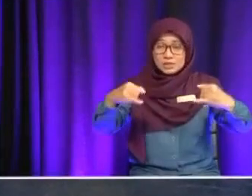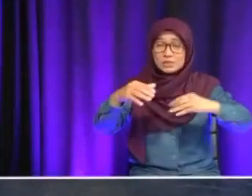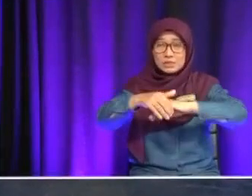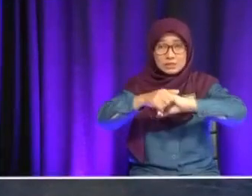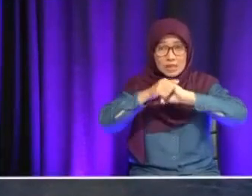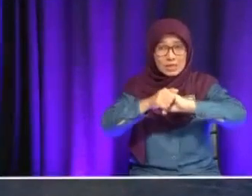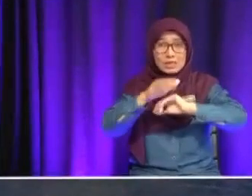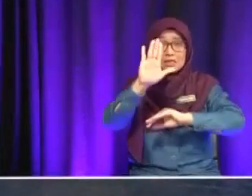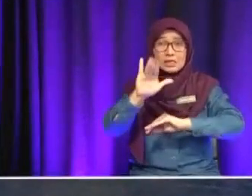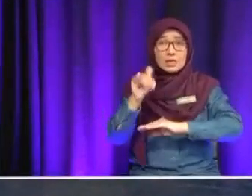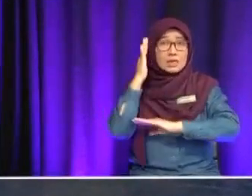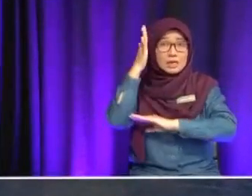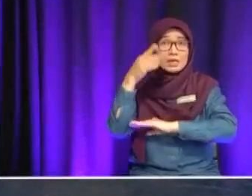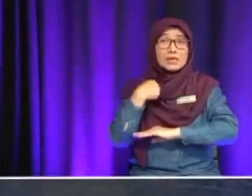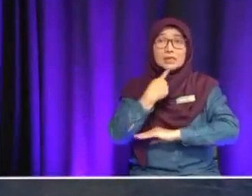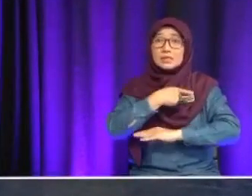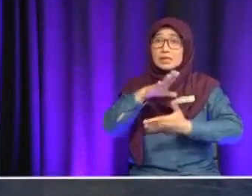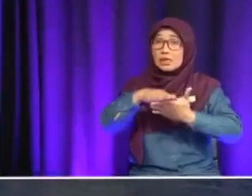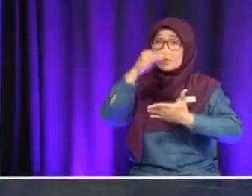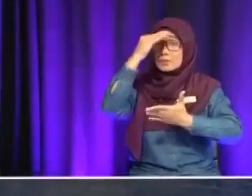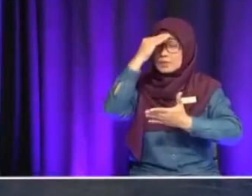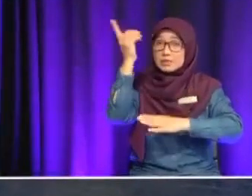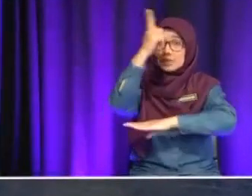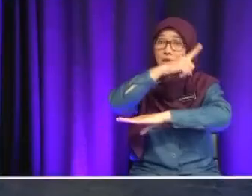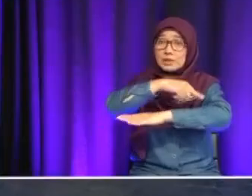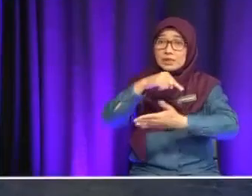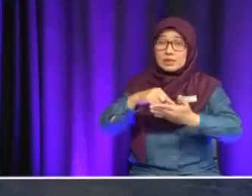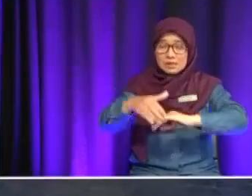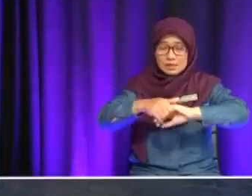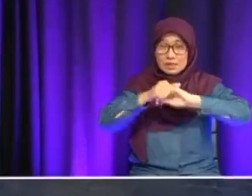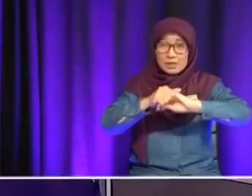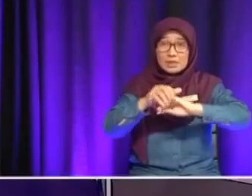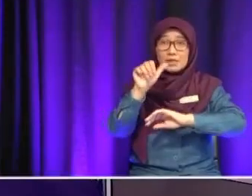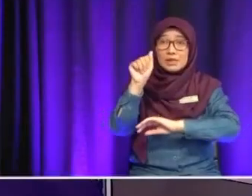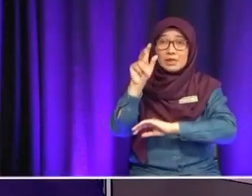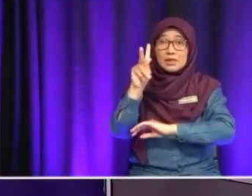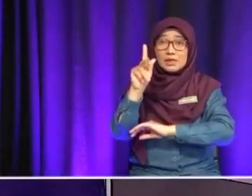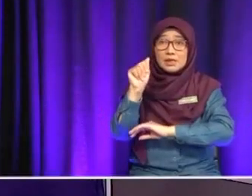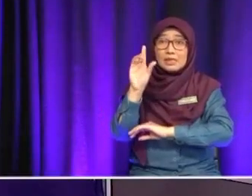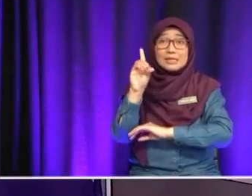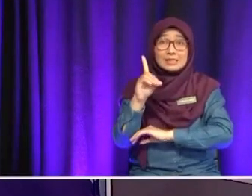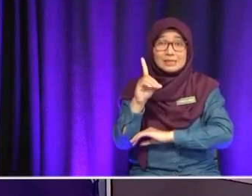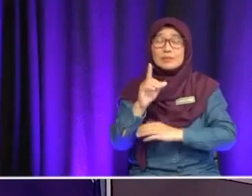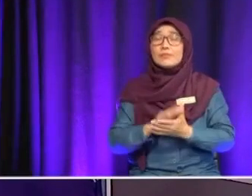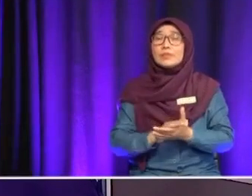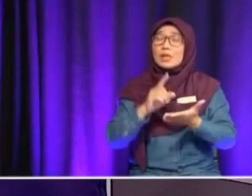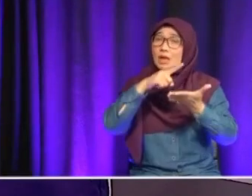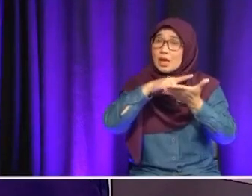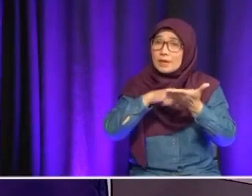akan pelajari pada hari ini. Jadi sebab tu hari ini kita akan mempelajari apakah